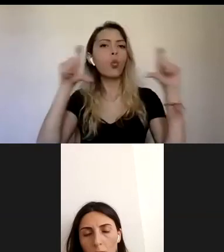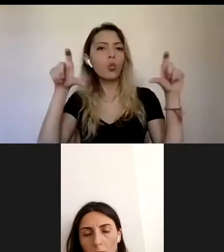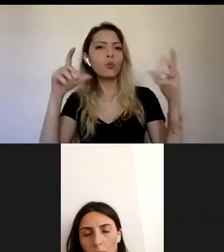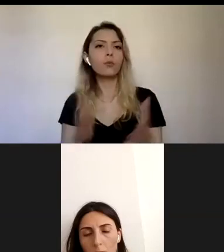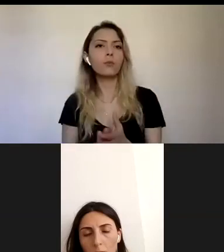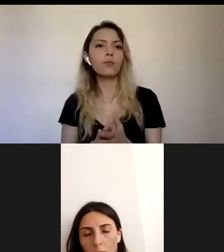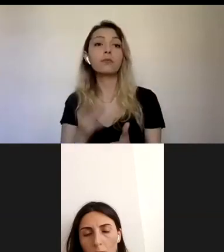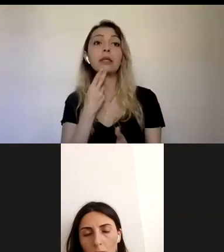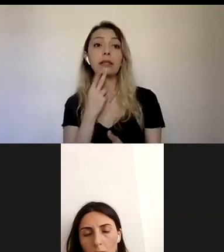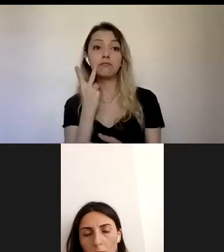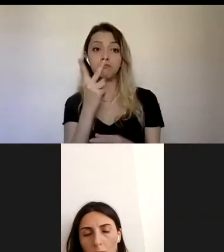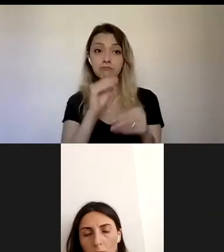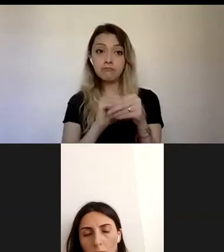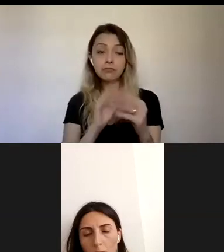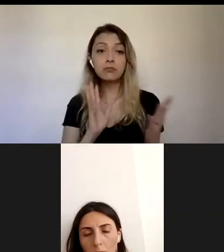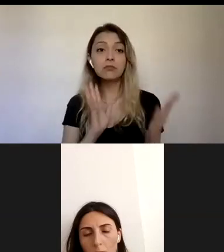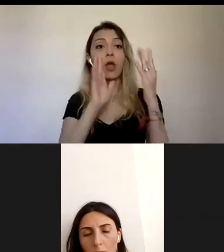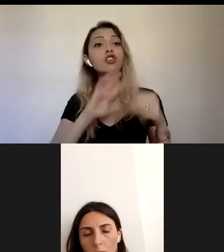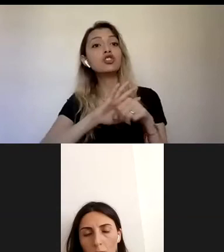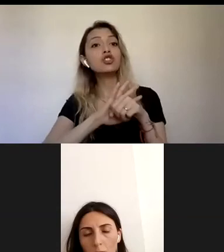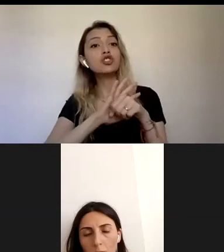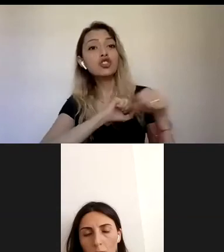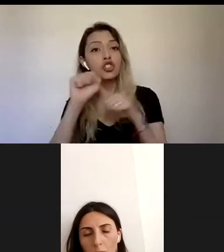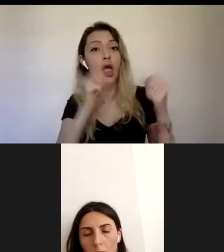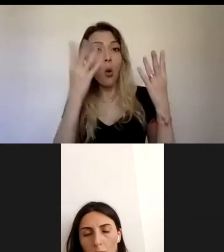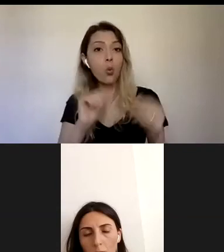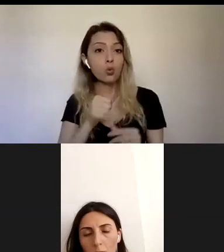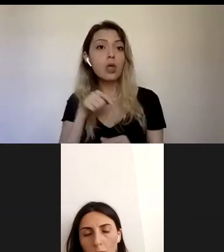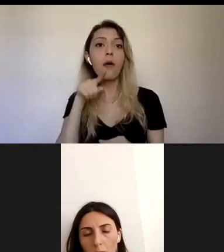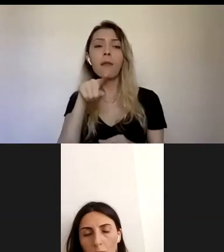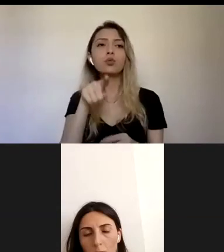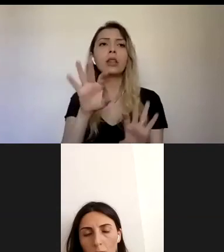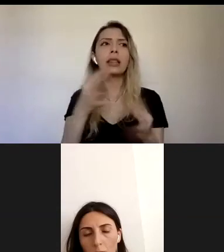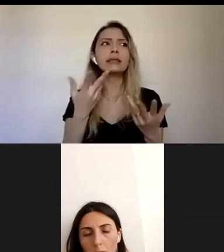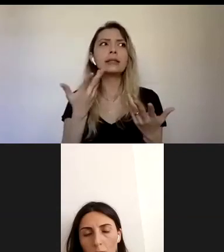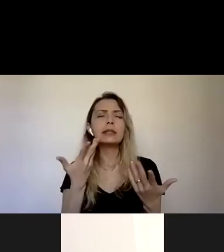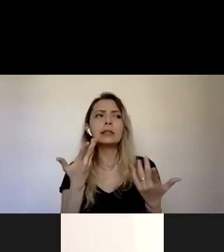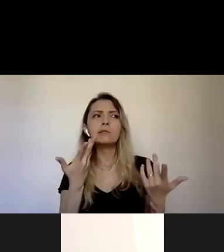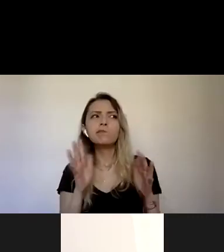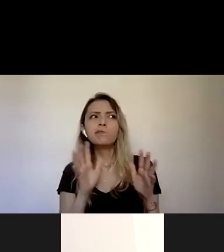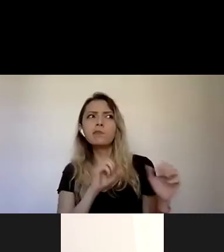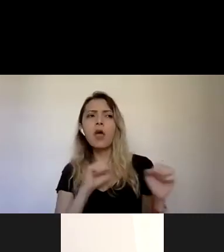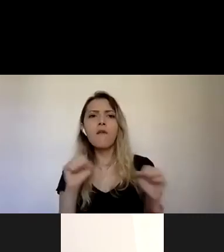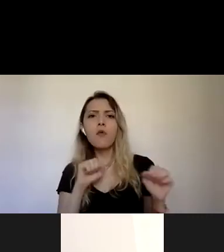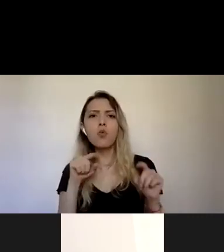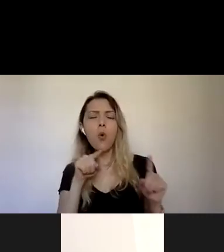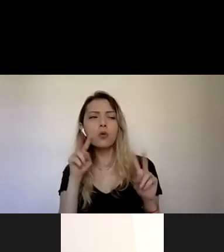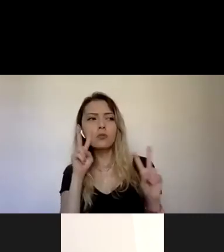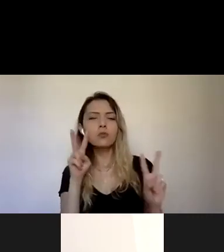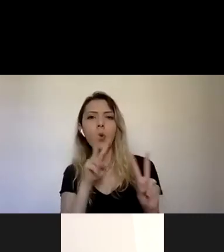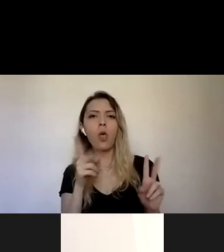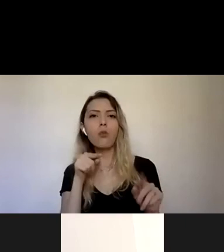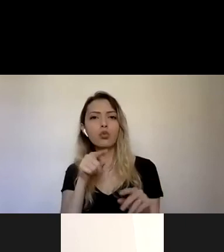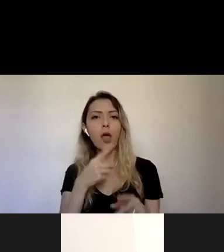kadına karşı şiddet olduğunda verdiği yanıtlara da dahil olmak üzere gösterdiği tüm çabalar,